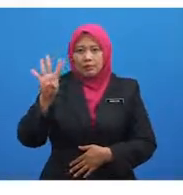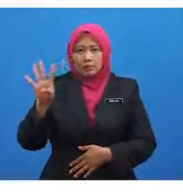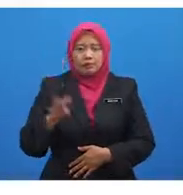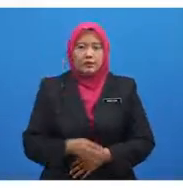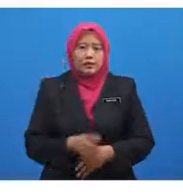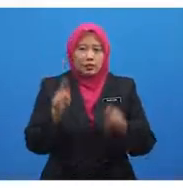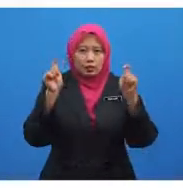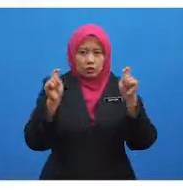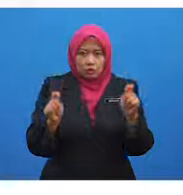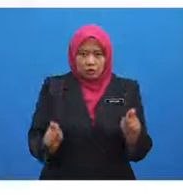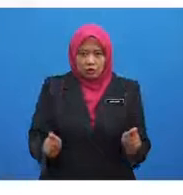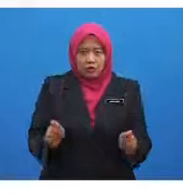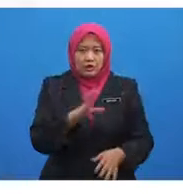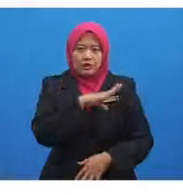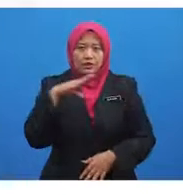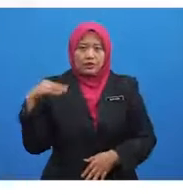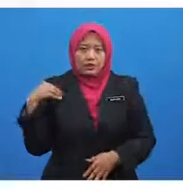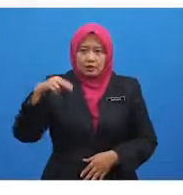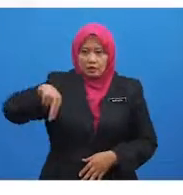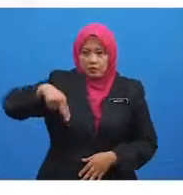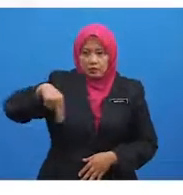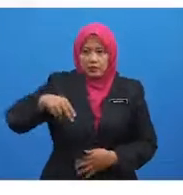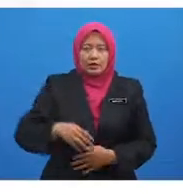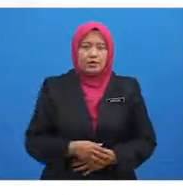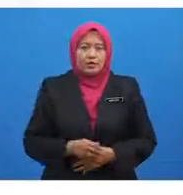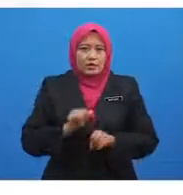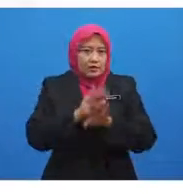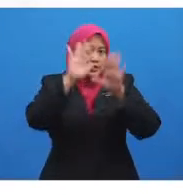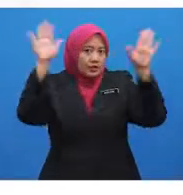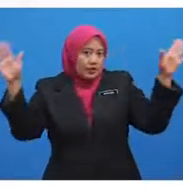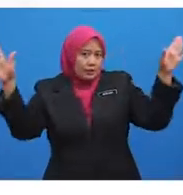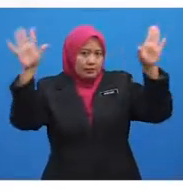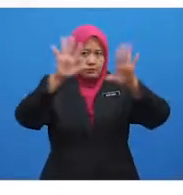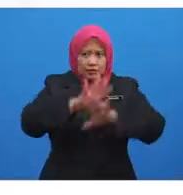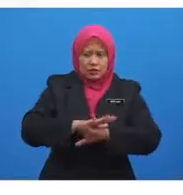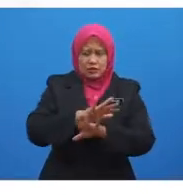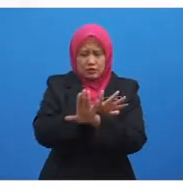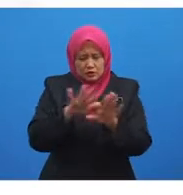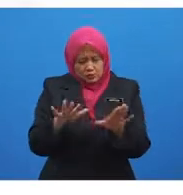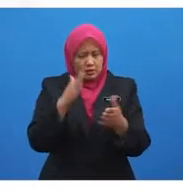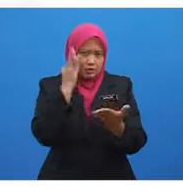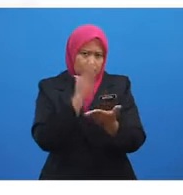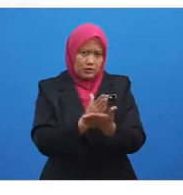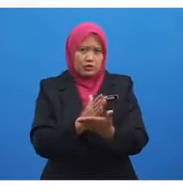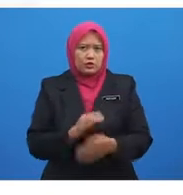44 tukang dan utas, siang malam tidak berhenti,